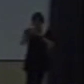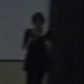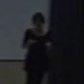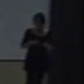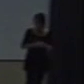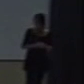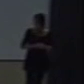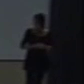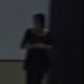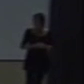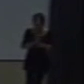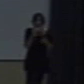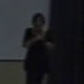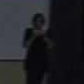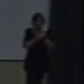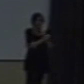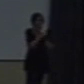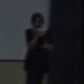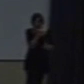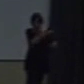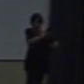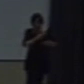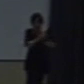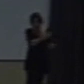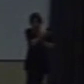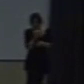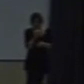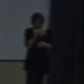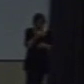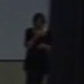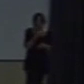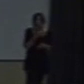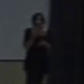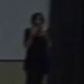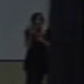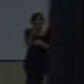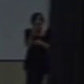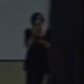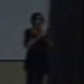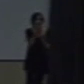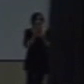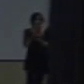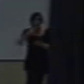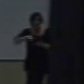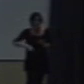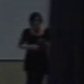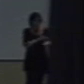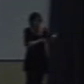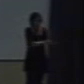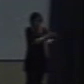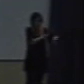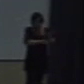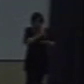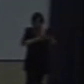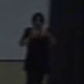que t'ho mira o que et dona un cop de mà, doncs això, no? Vull dir, sí que hi ha un periodisme ciutadà que es pot fer col·laborant en coses